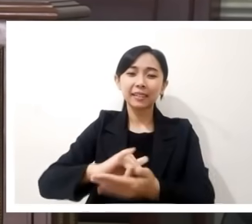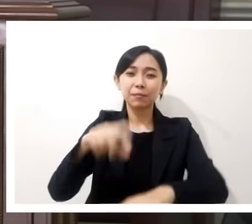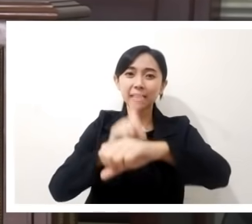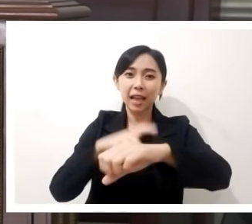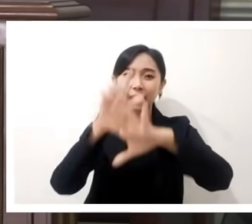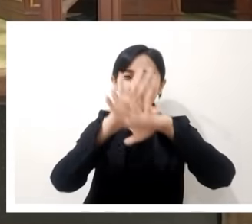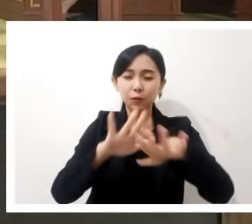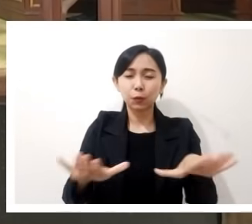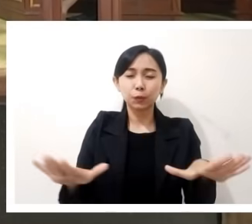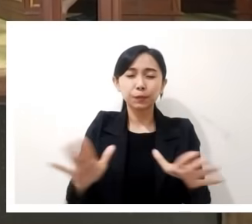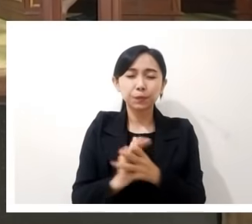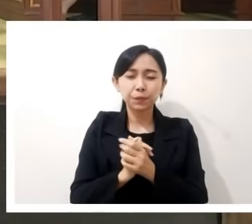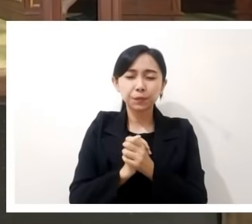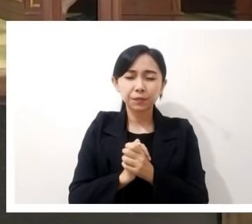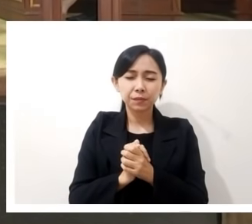teduh.